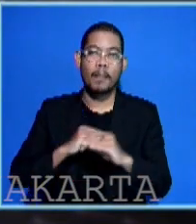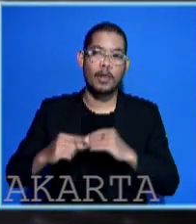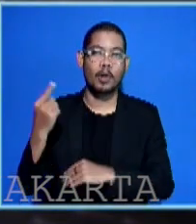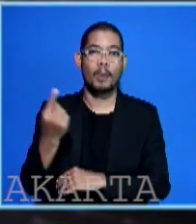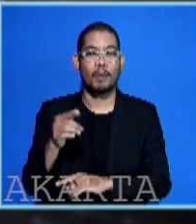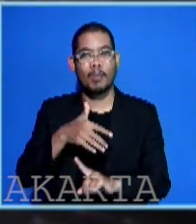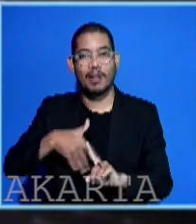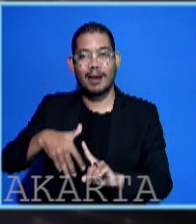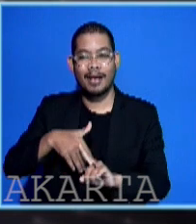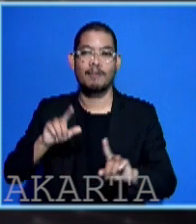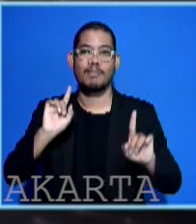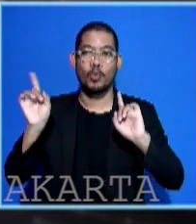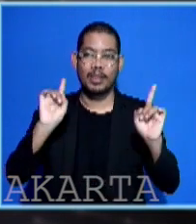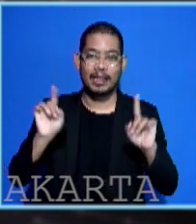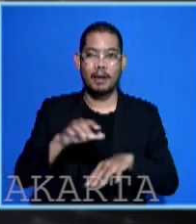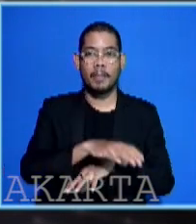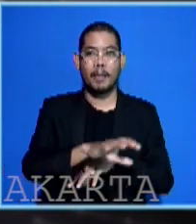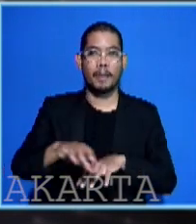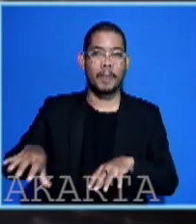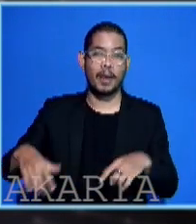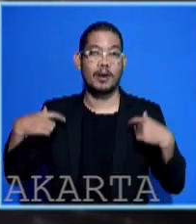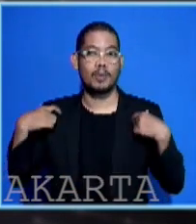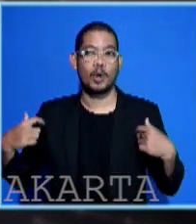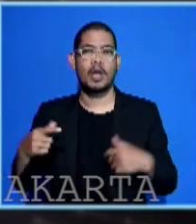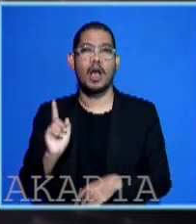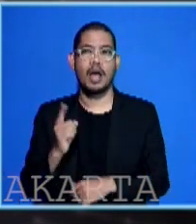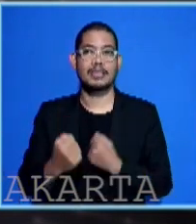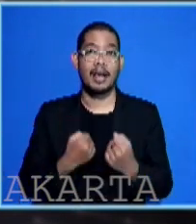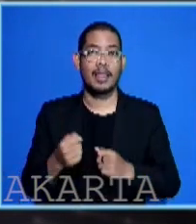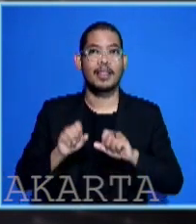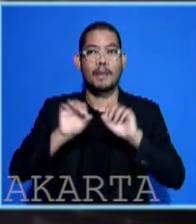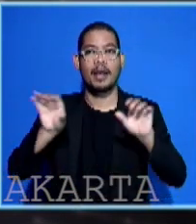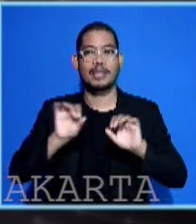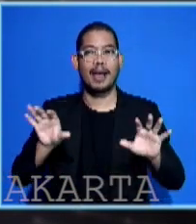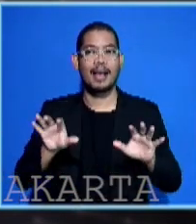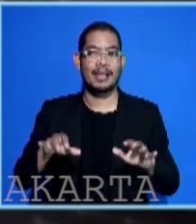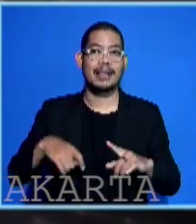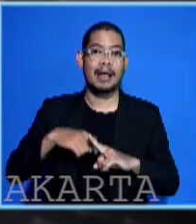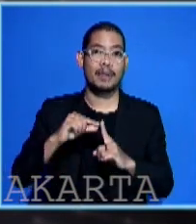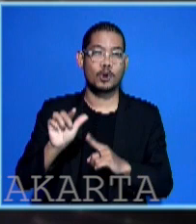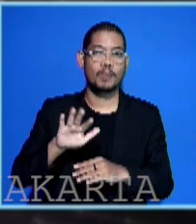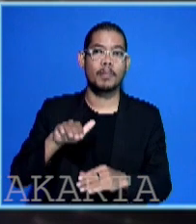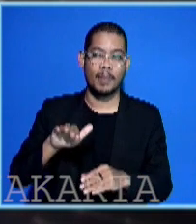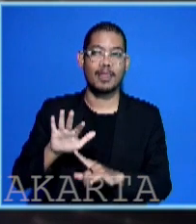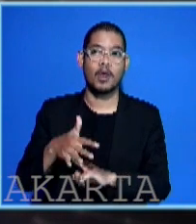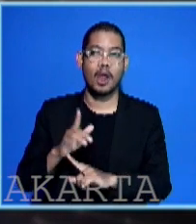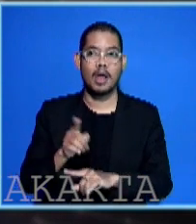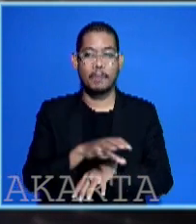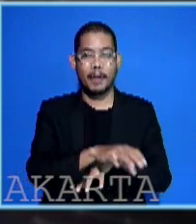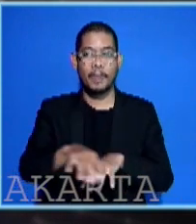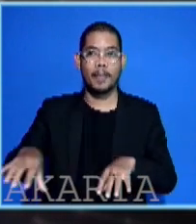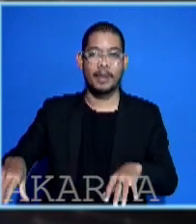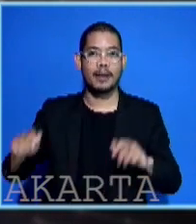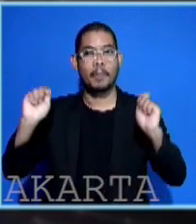politik dan pemangku wilayah yang wilayahnya ketempatan kegiatan kampanye KPU Bantul menetapkan 11 lokasi tempat kampanye